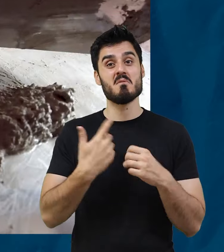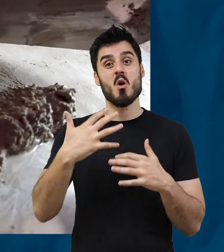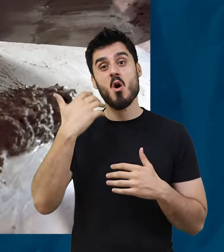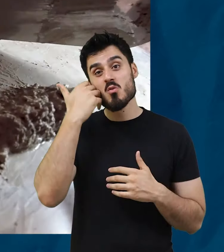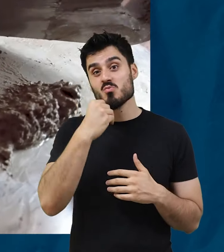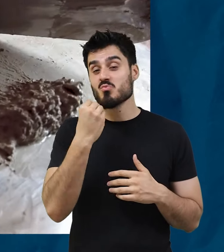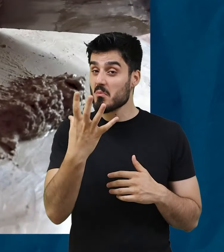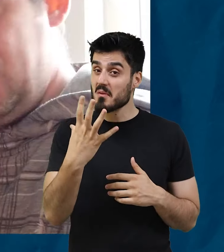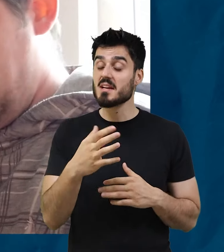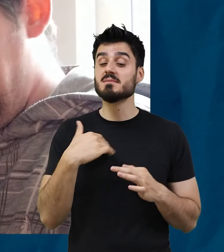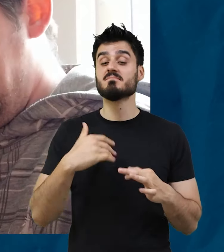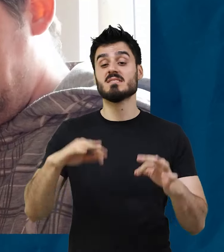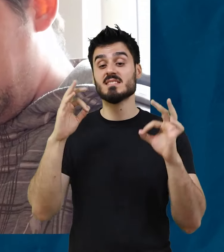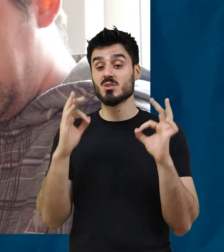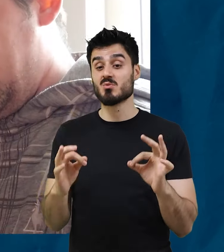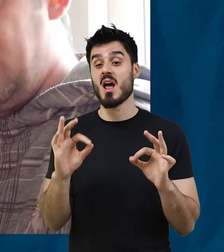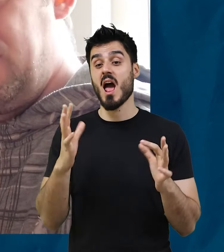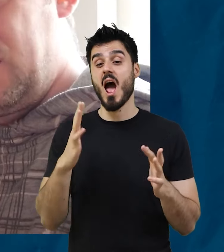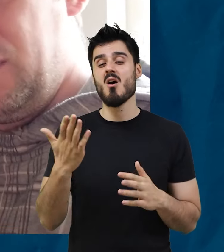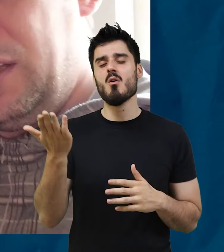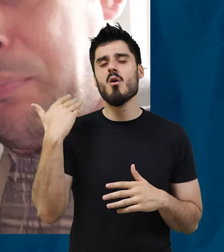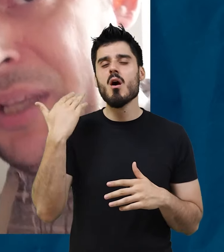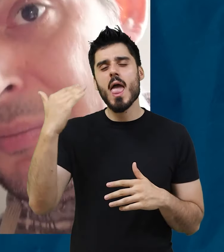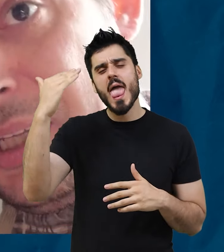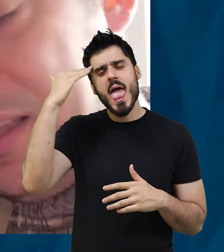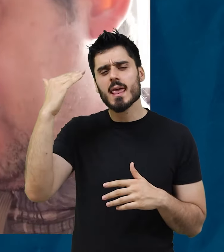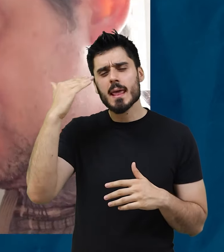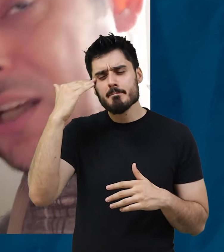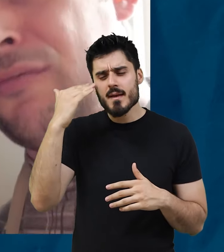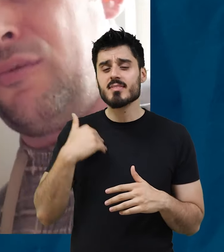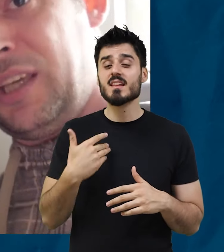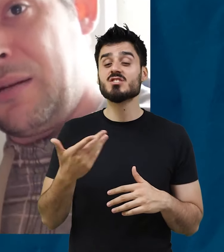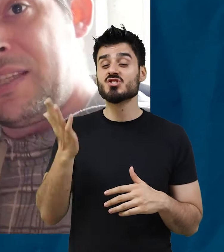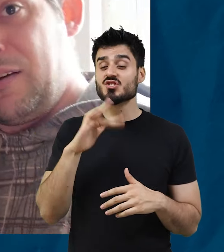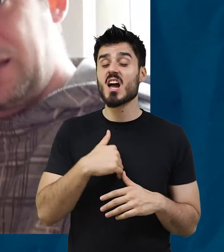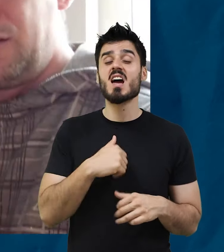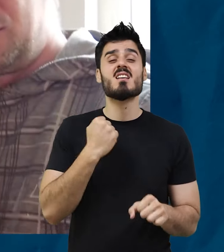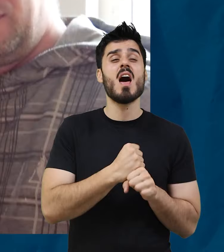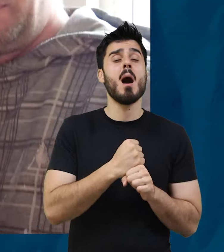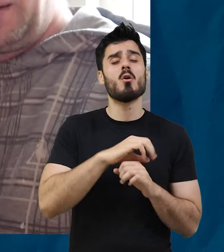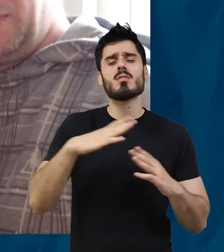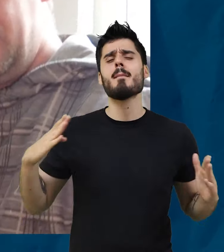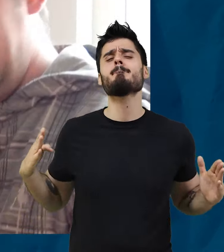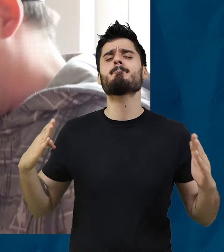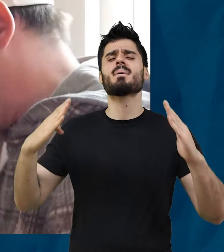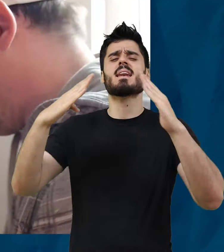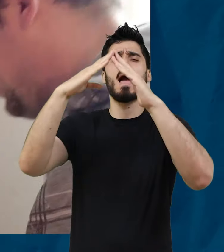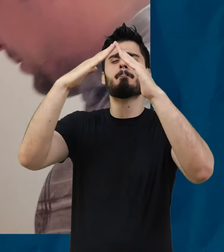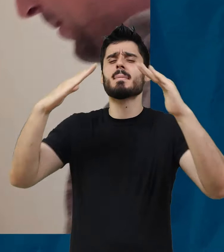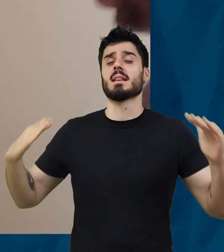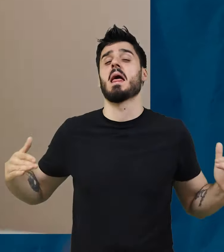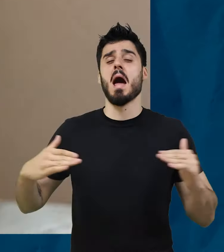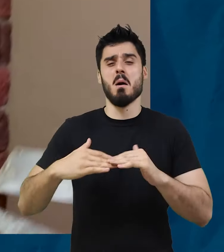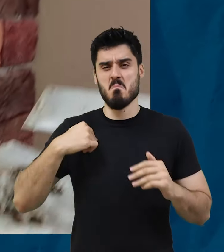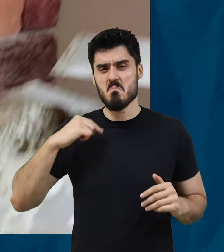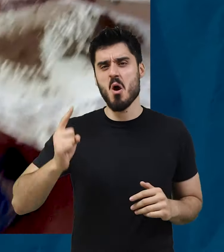добре и съм сигурен, че ако бяхме по времето на фараоните и пирамидите, аз ще да фугирам цялата философа пирамида.